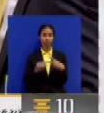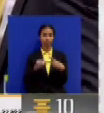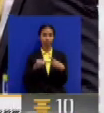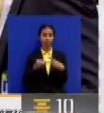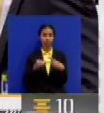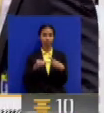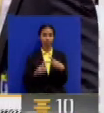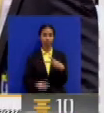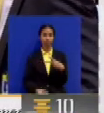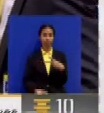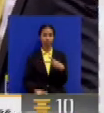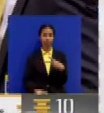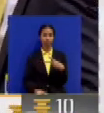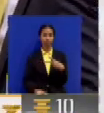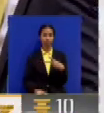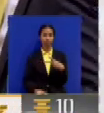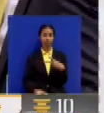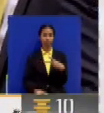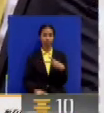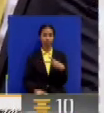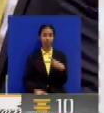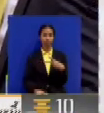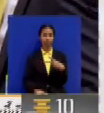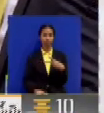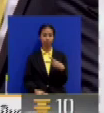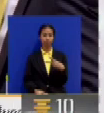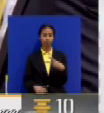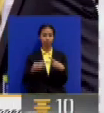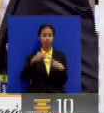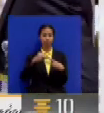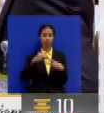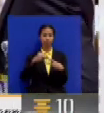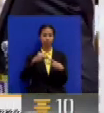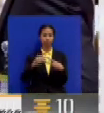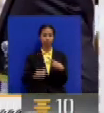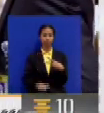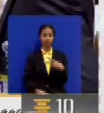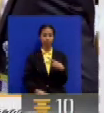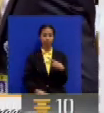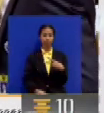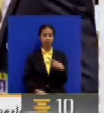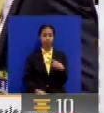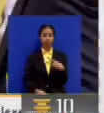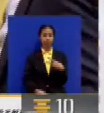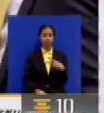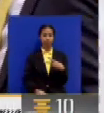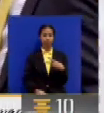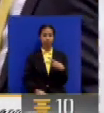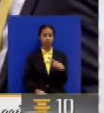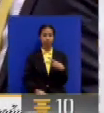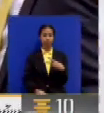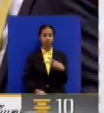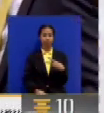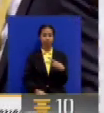นอบอกว่าให้เลื่อนการโหวตออกไปใช่ไหมฮะนายวีรกรคำประกอบเลยเนี่ยของประชา พลัง ประช าคนก็งงอ่ะ ว่าเอ๊ะทำไมเปิดมาปุ๊บบอก